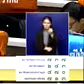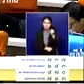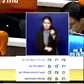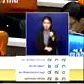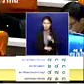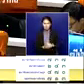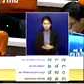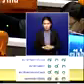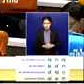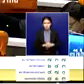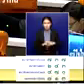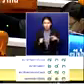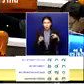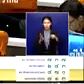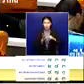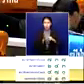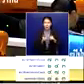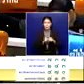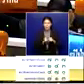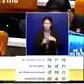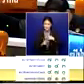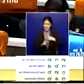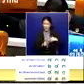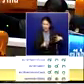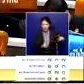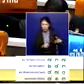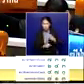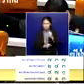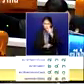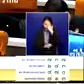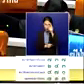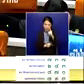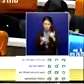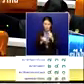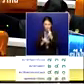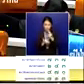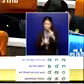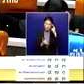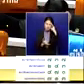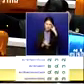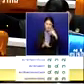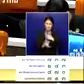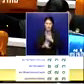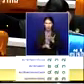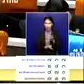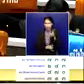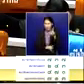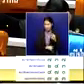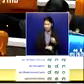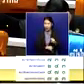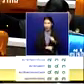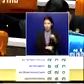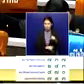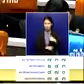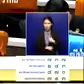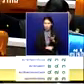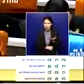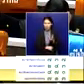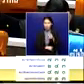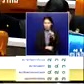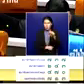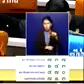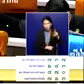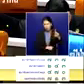ขื่อแปรได้พังคืนก่อนที่กลิ่นเลือดจะคุ้งคลาวขอให้รัฐสภาแห่งนี้โหวตตั้งสส